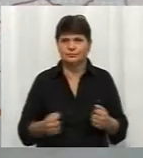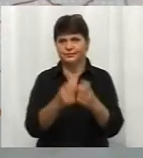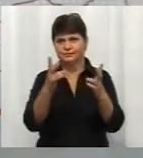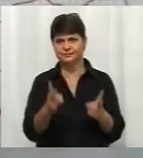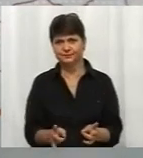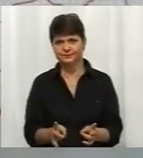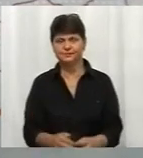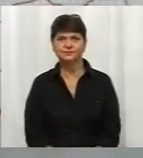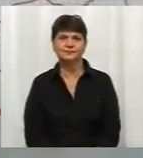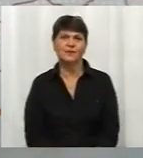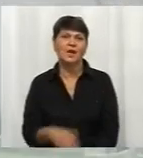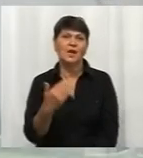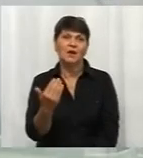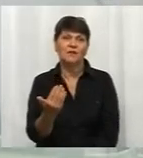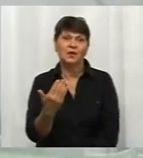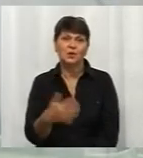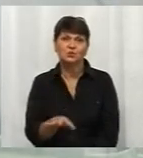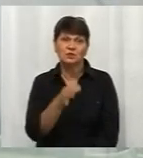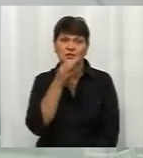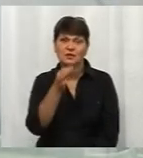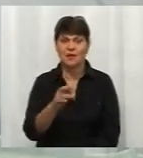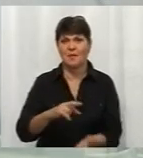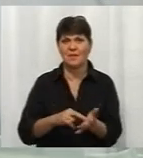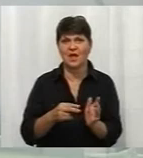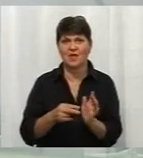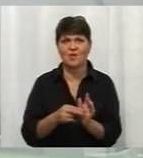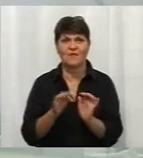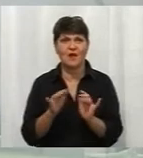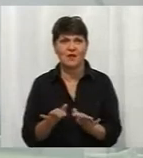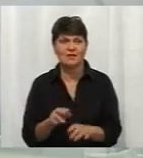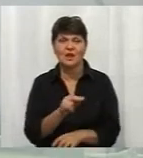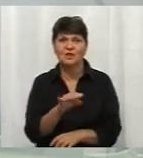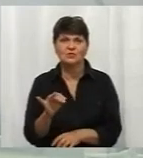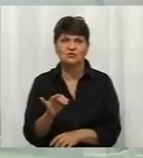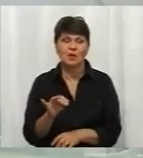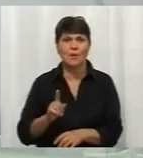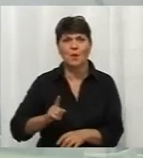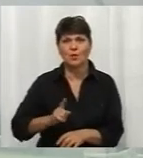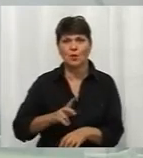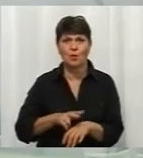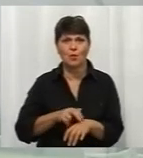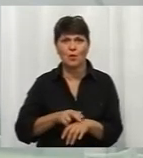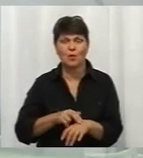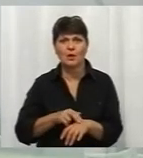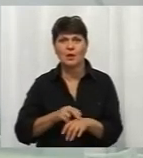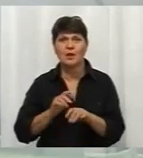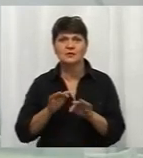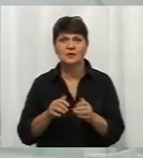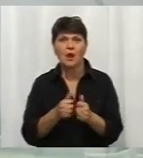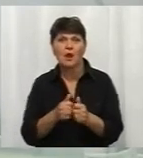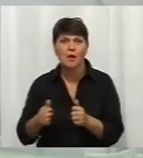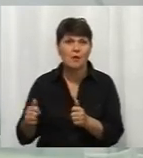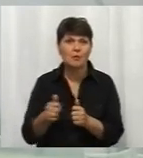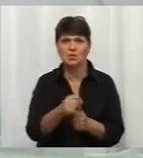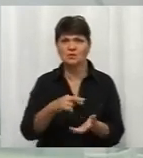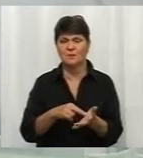пригоди. Як ви вже зазначили, це була планова акція. Чи проводить патрульна поліція подібні заходи позапланово? Якщо так,